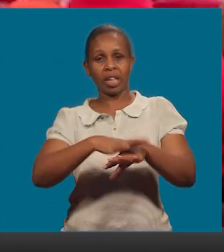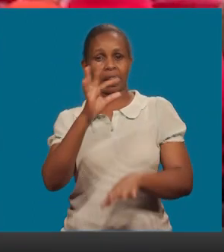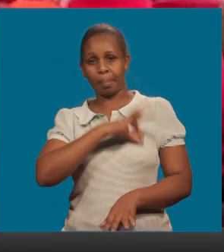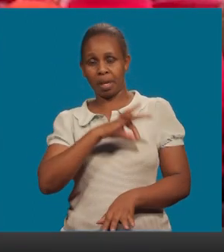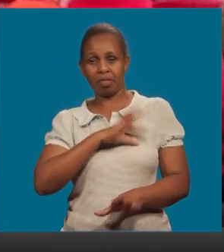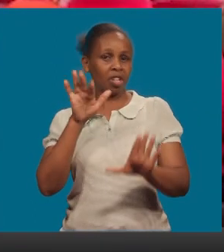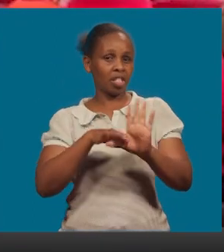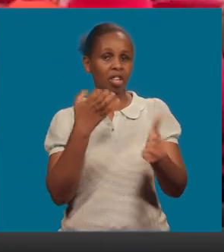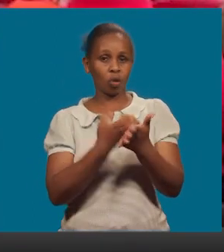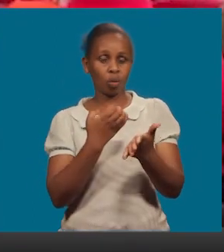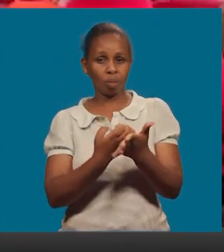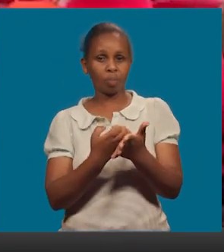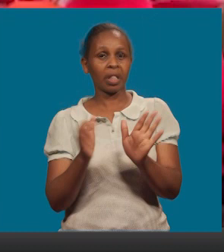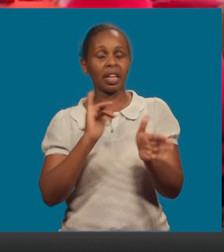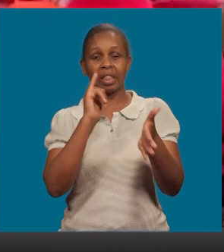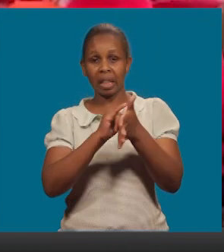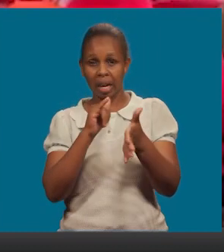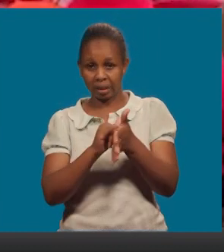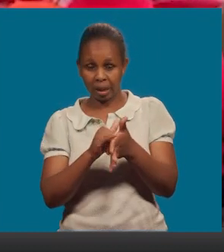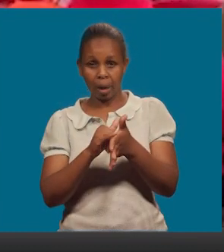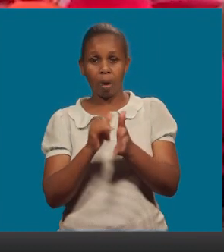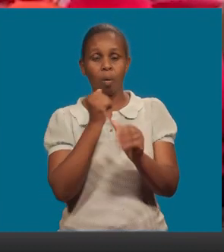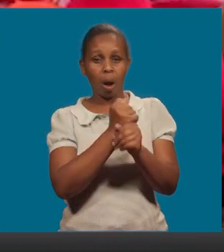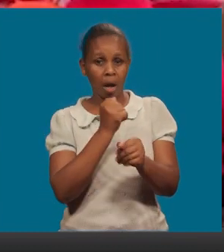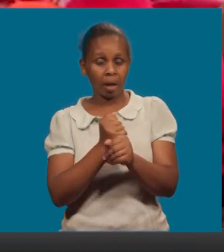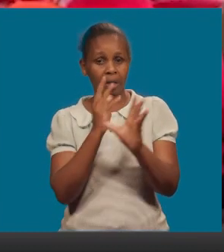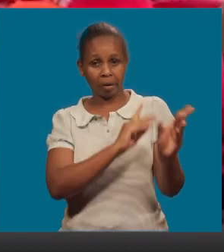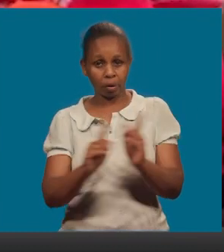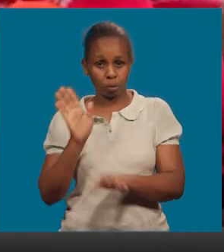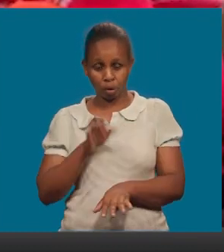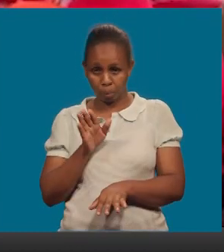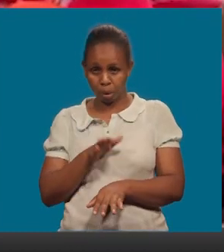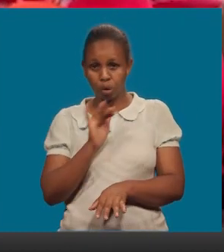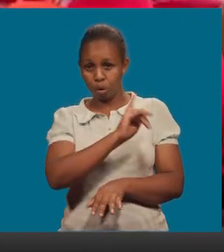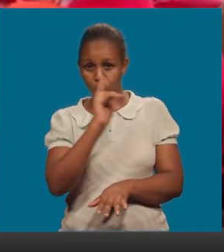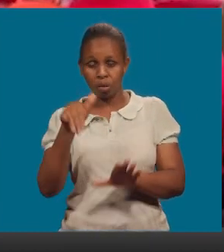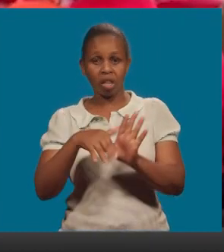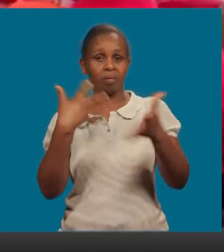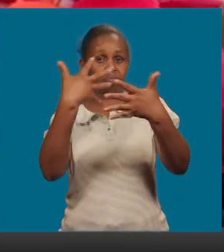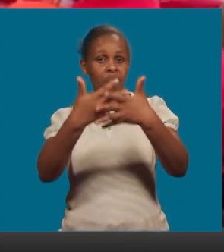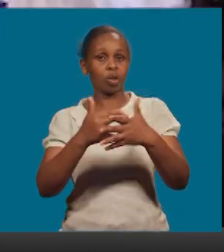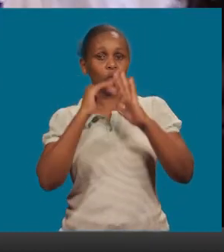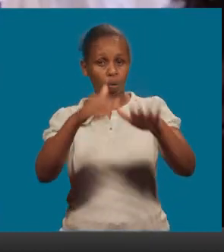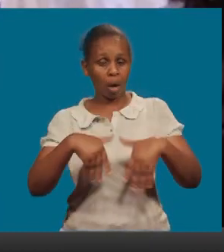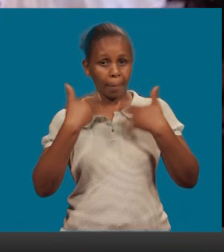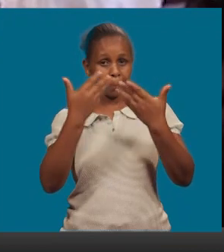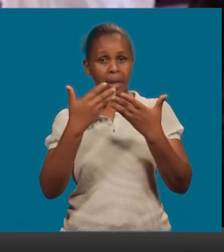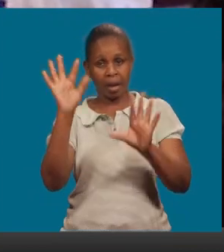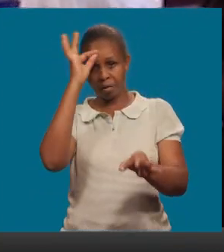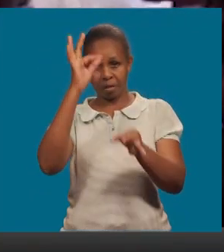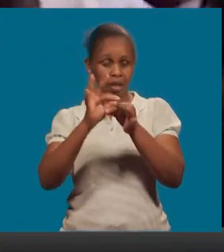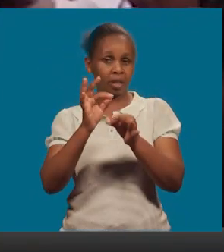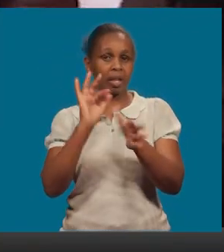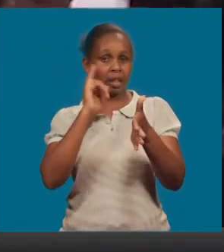cha kumsaidia kujikimu kimaisha. Shughuli hiyo hutengewa wanawake hasa wale walio gerezani ili kuwapa matumaini